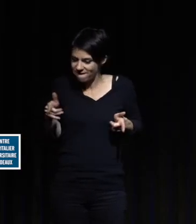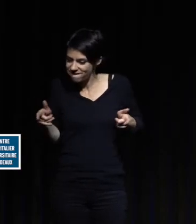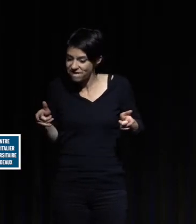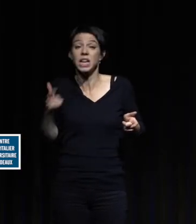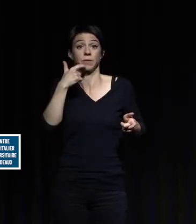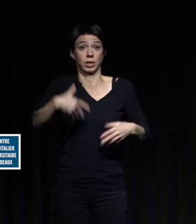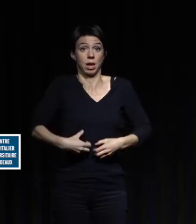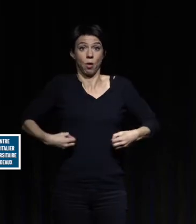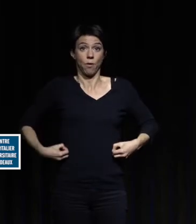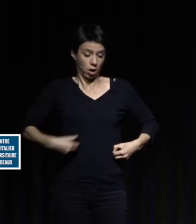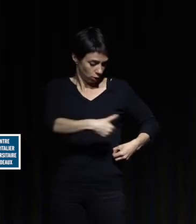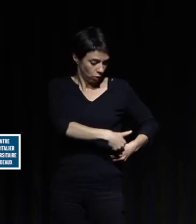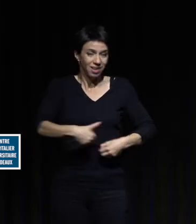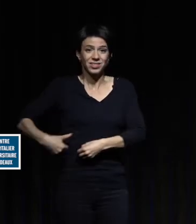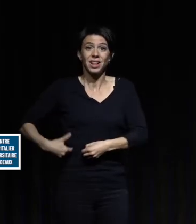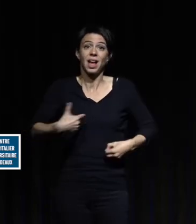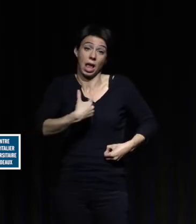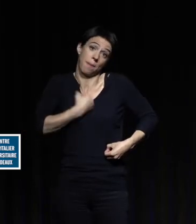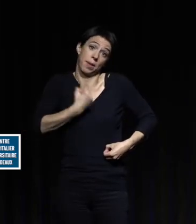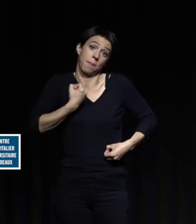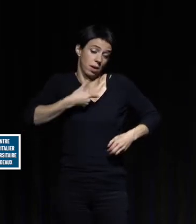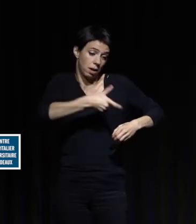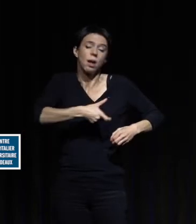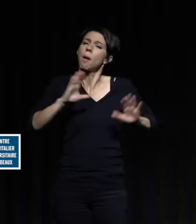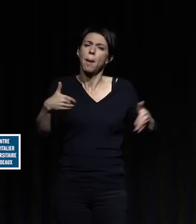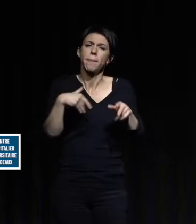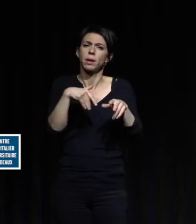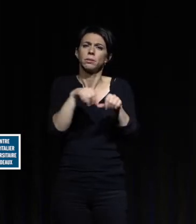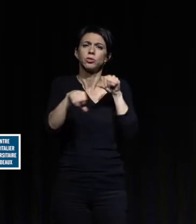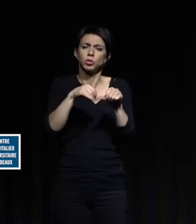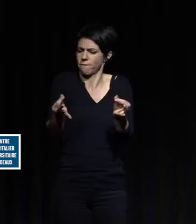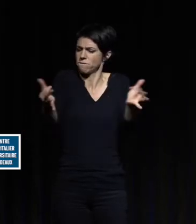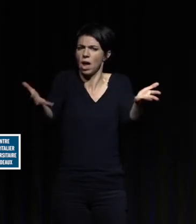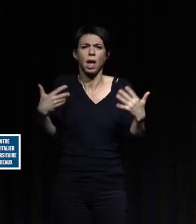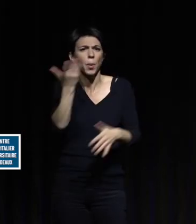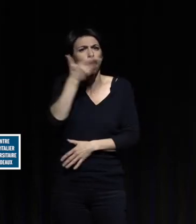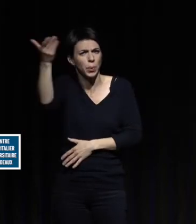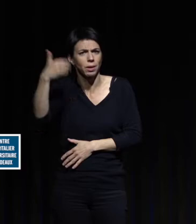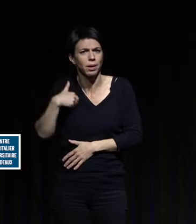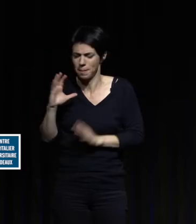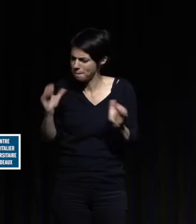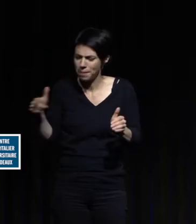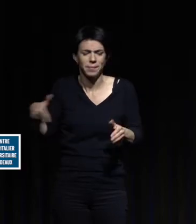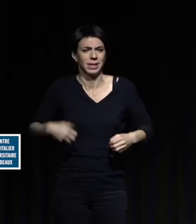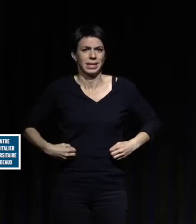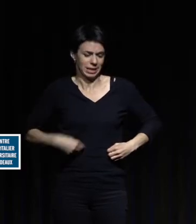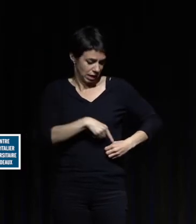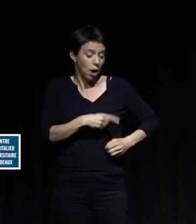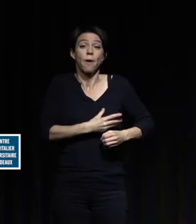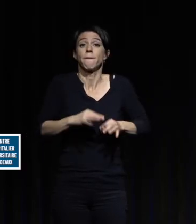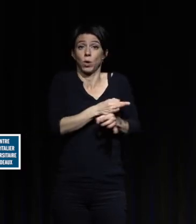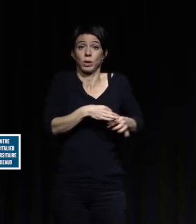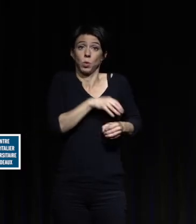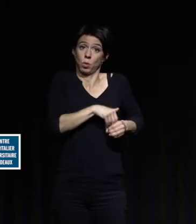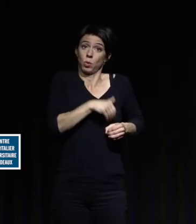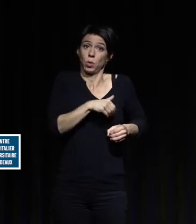follicules, même s'il est doué, il va diminuer le nombre de follicules ovariens et donc potentiellement aggraver la réserve ovarienne de la patiente et donc